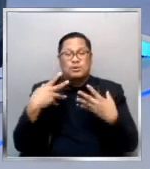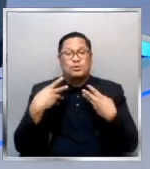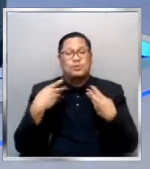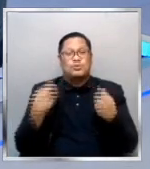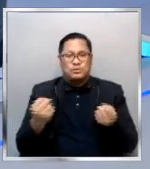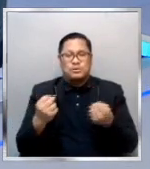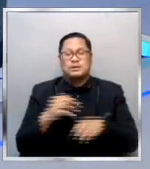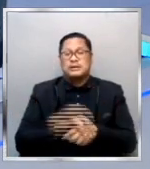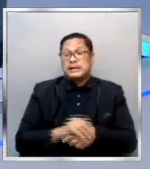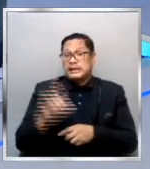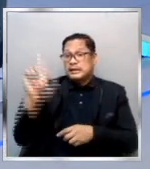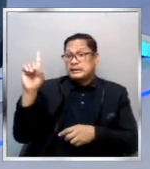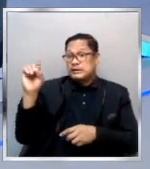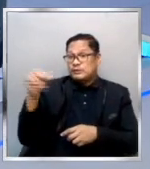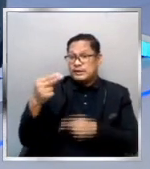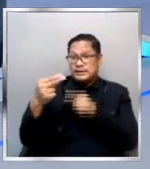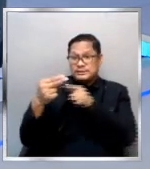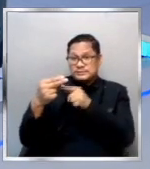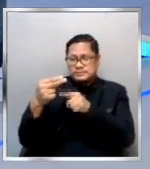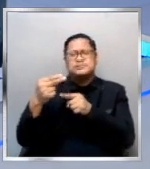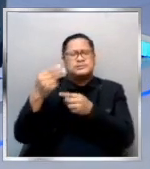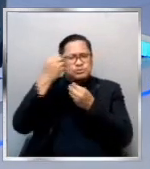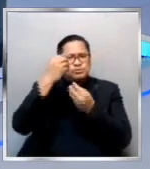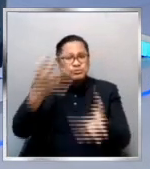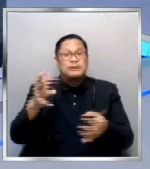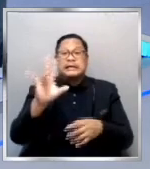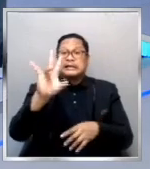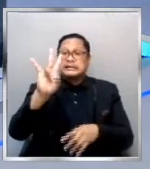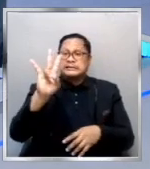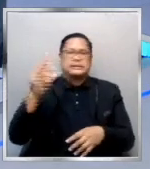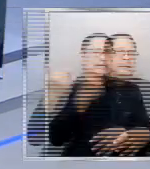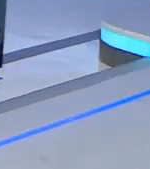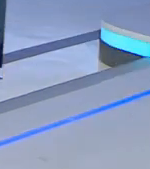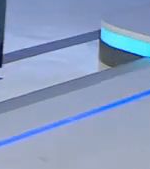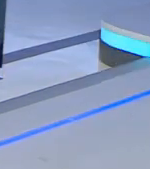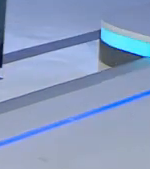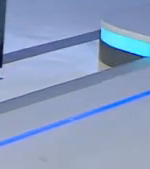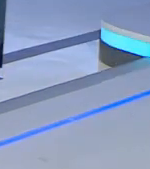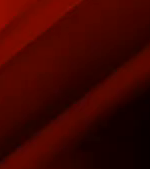7 laboratorio pa ang hindi nakapagsumite ng kanilang datos.